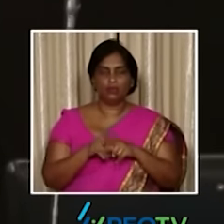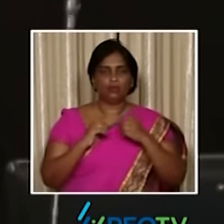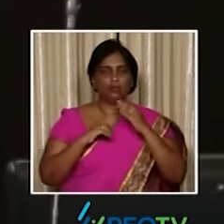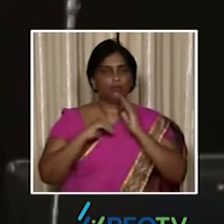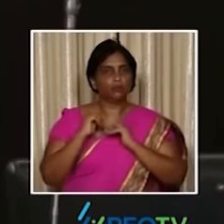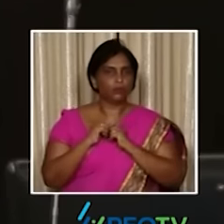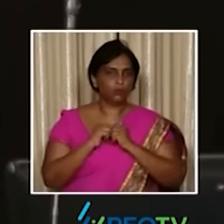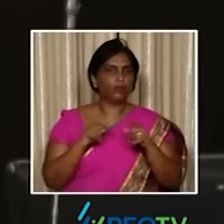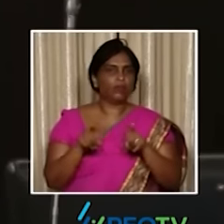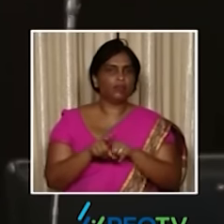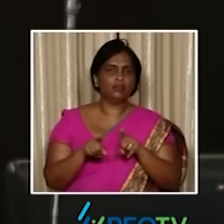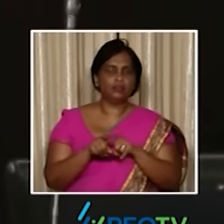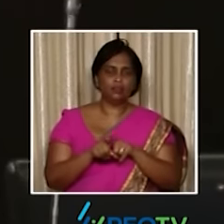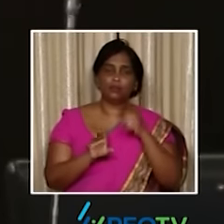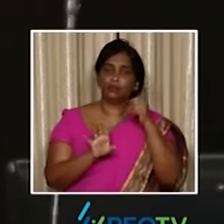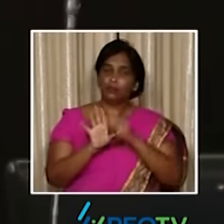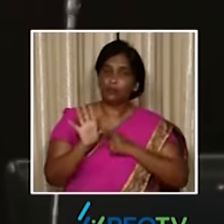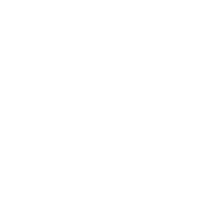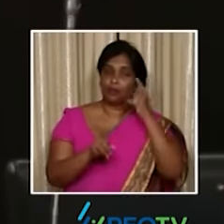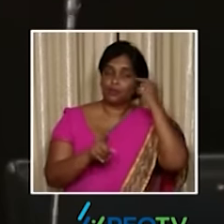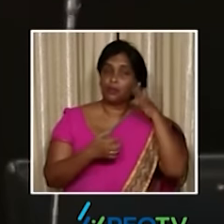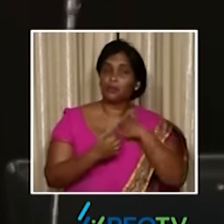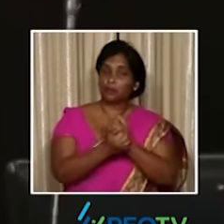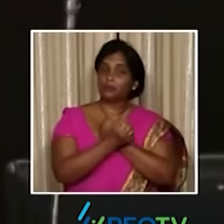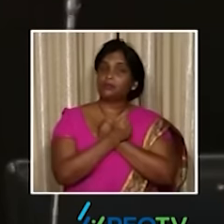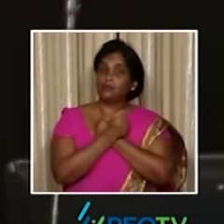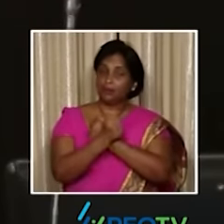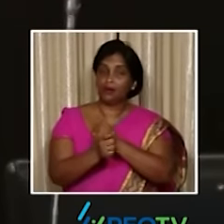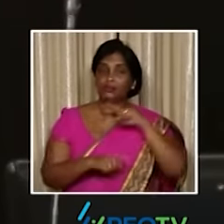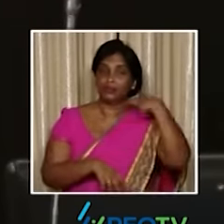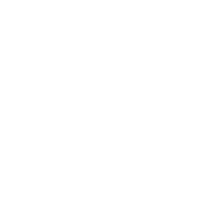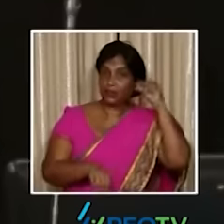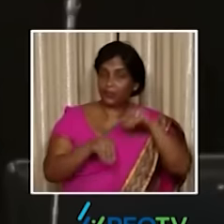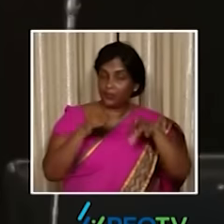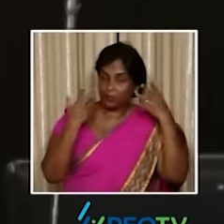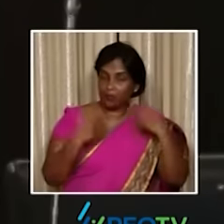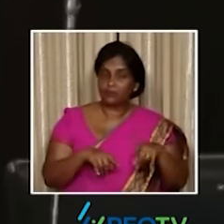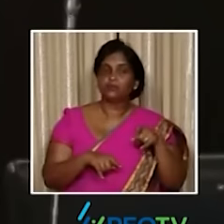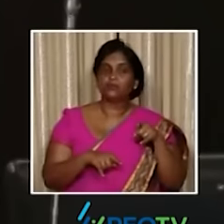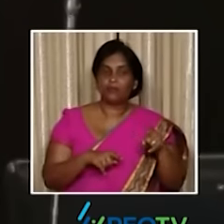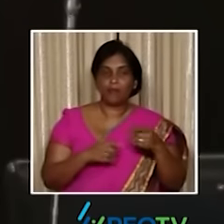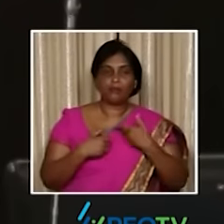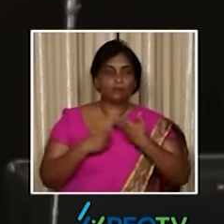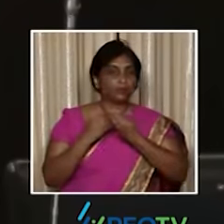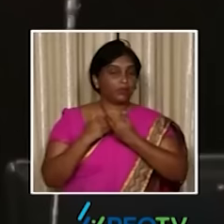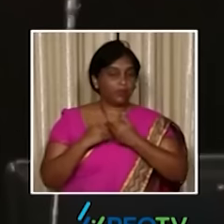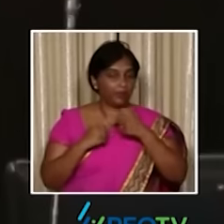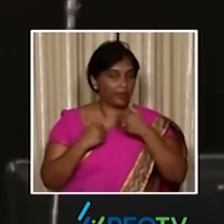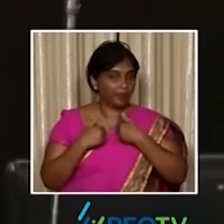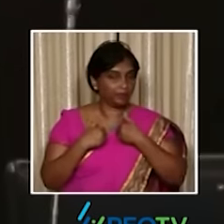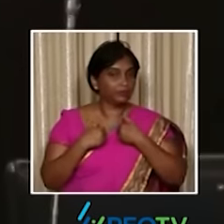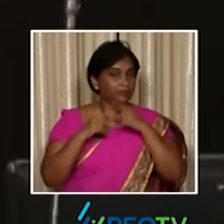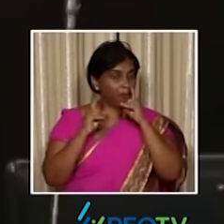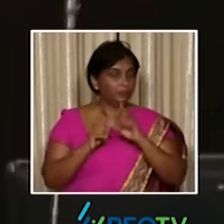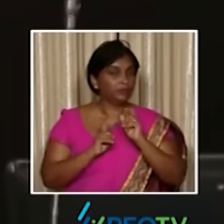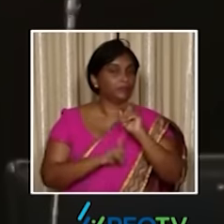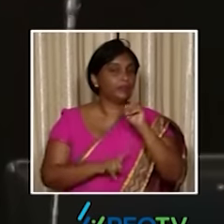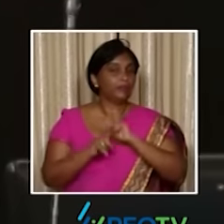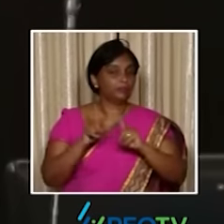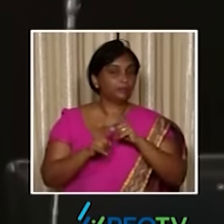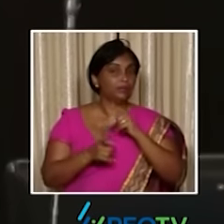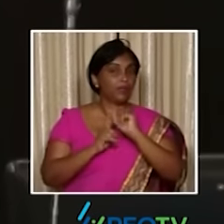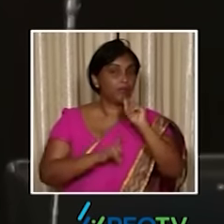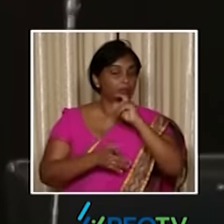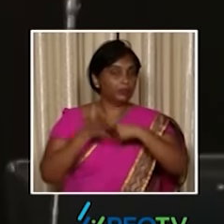ඒගොල්ලෝ හිතුවා අවුරුදු ගාණක් මාව හිරේ තියලා එන ජනාධිපති ඡන්දත් තියලා ගර්මාජිතුමා කාලය අවසන්. ඒ වගේම පාර්ලිමේන්තු ඡන්දත්